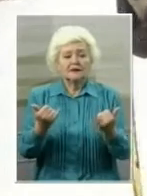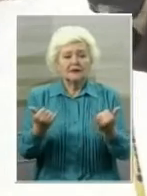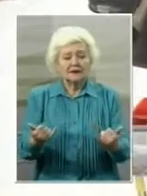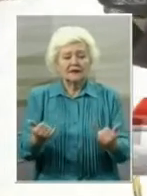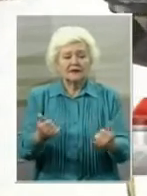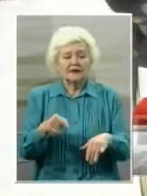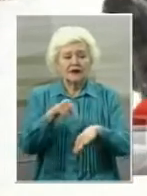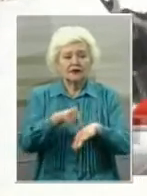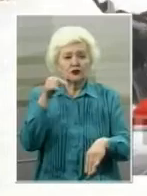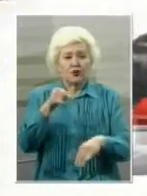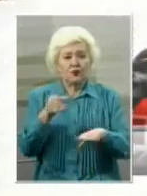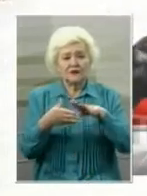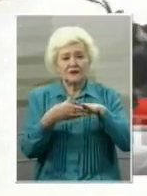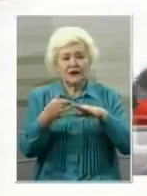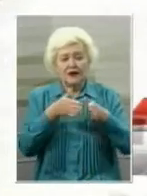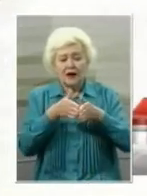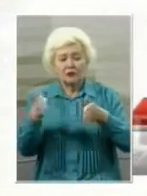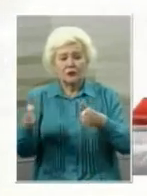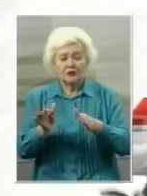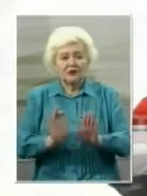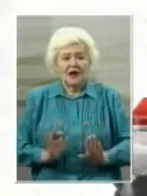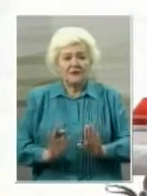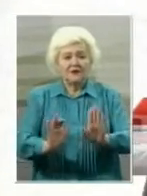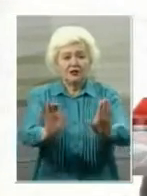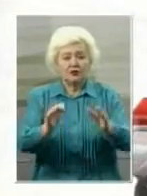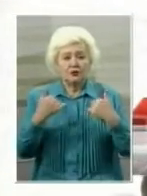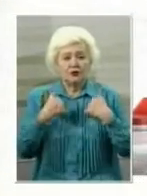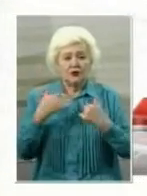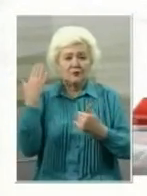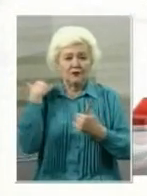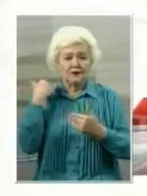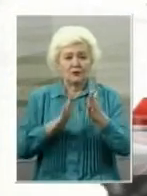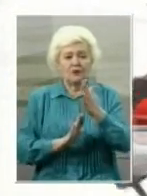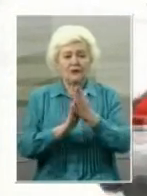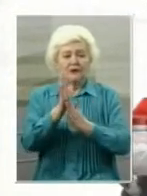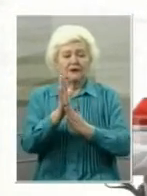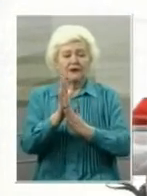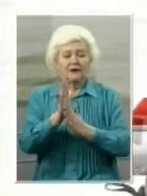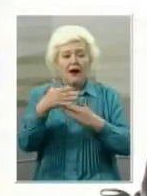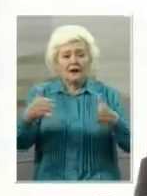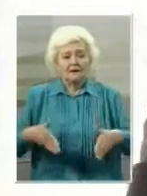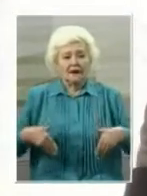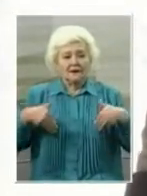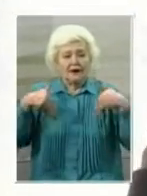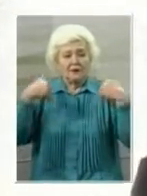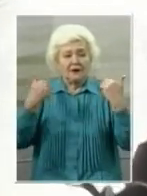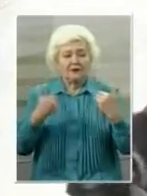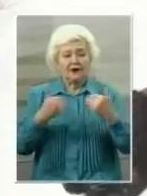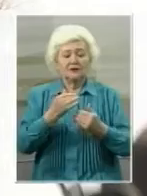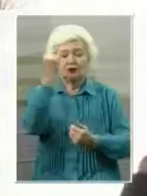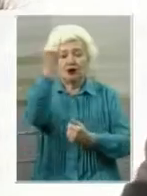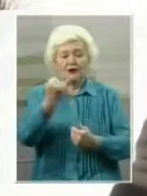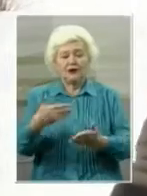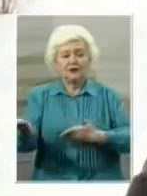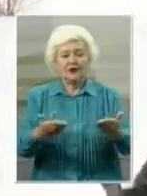Зараз гострі кінчики зробили. Відштовхуюся, і в мене спина вирівнюється, стегна підтягуються, рівний